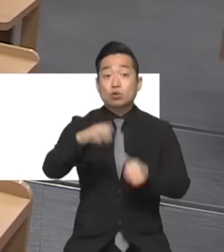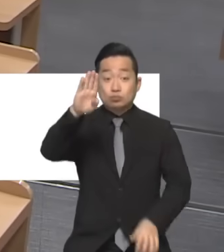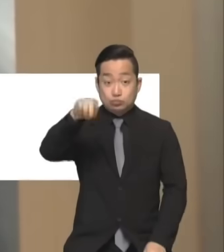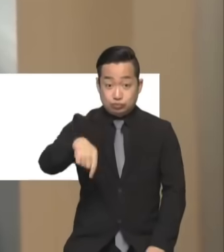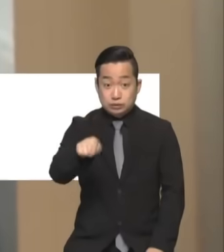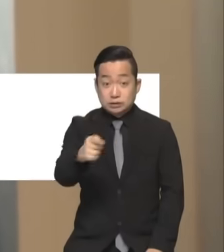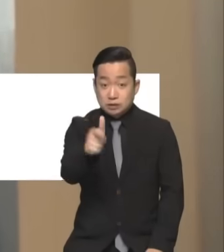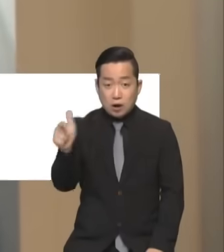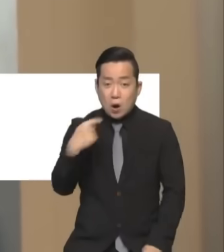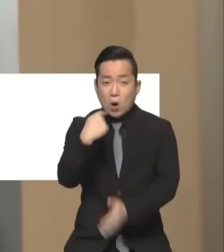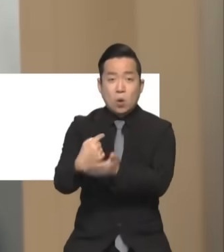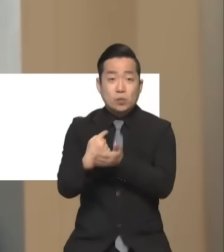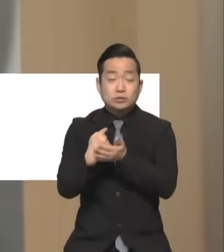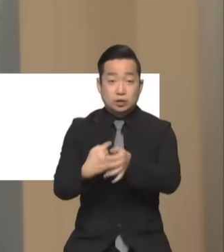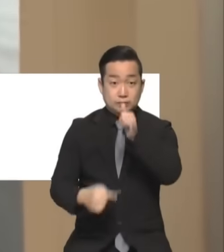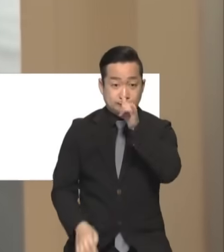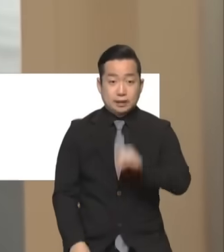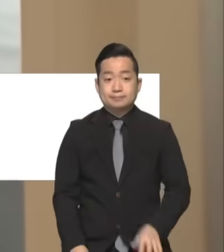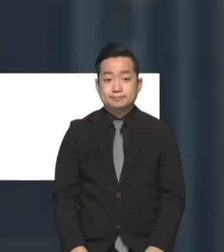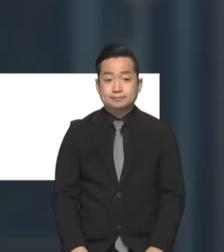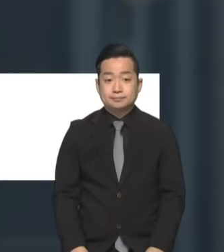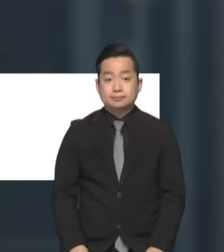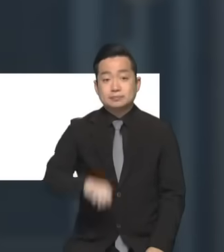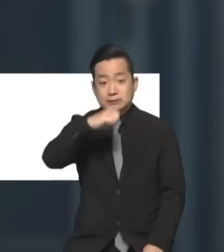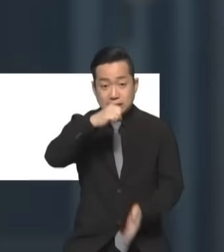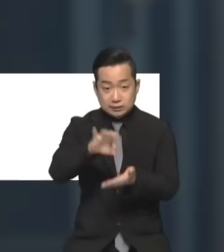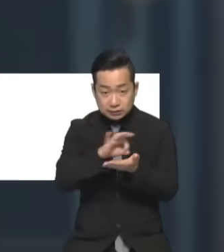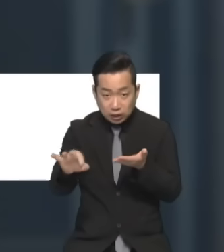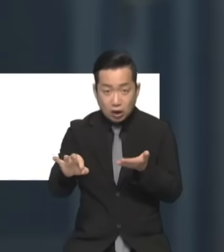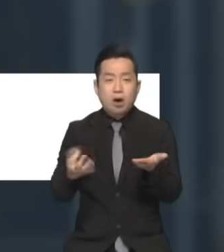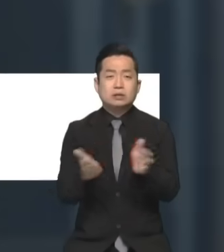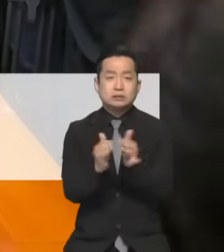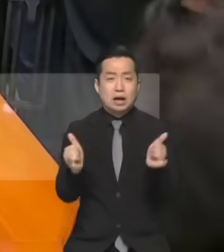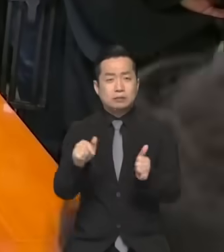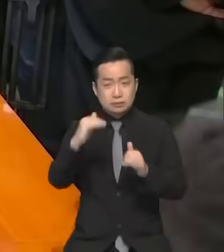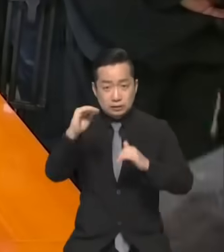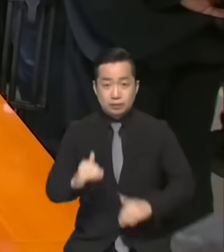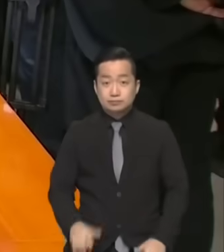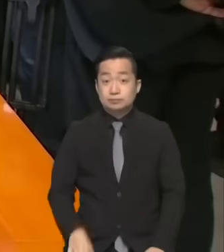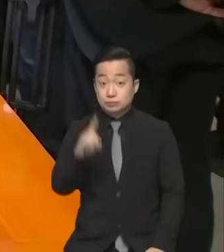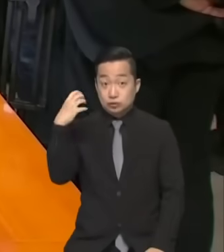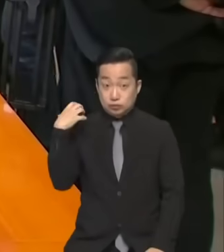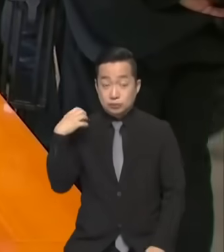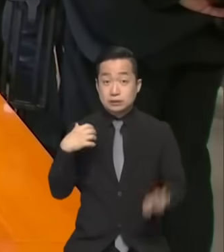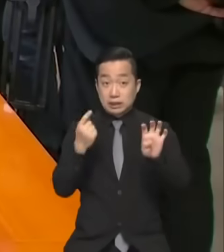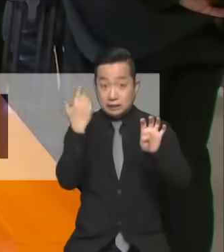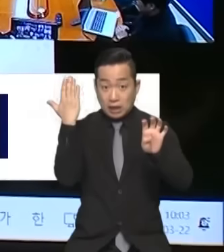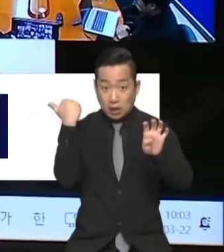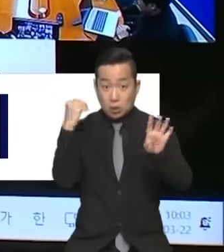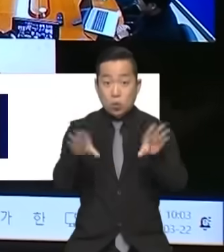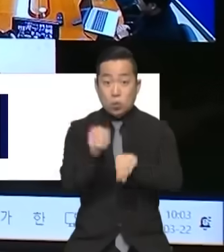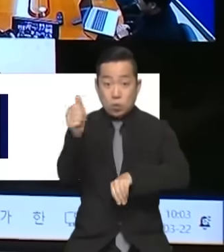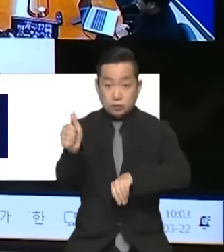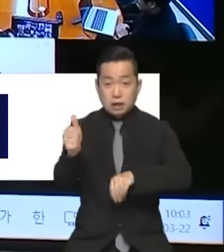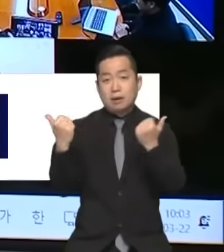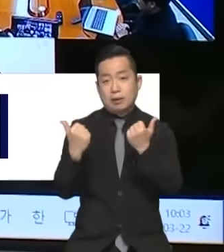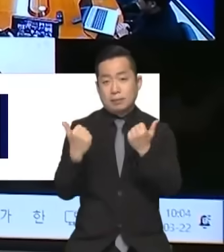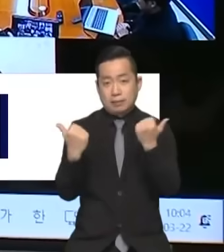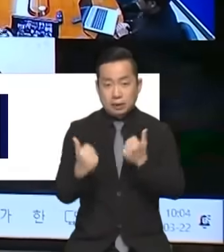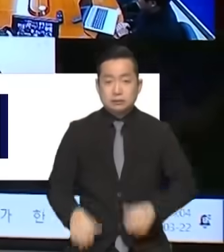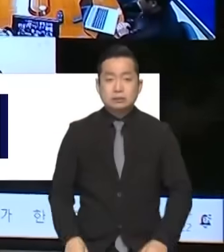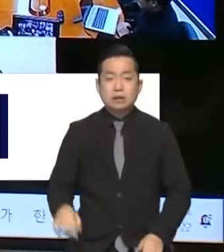가지 요청하는 것들이 있거든요. 재정적인 부분들, 인력적인 부분들. 정부는 40개 대학 총장들과 간담회를 열어